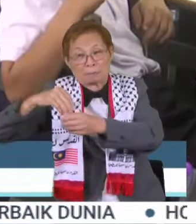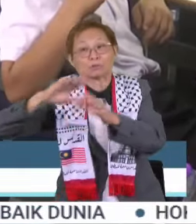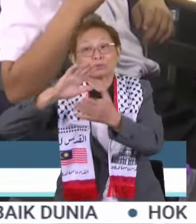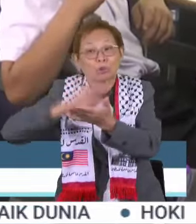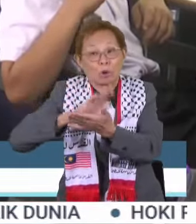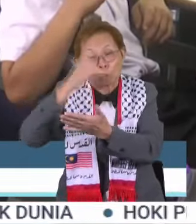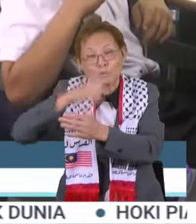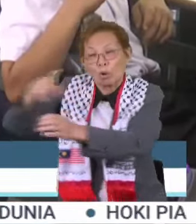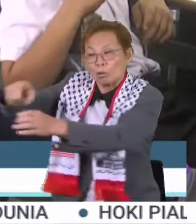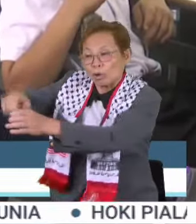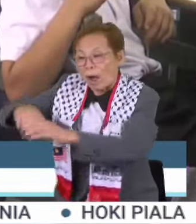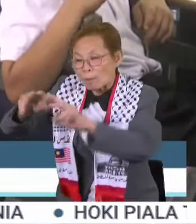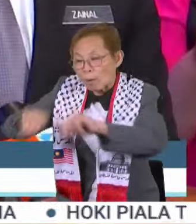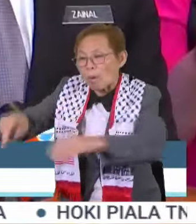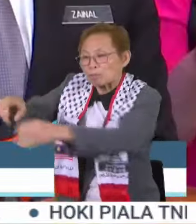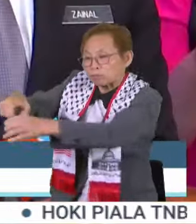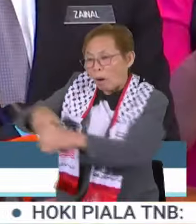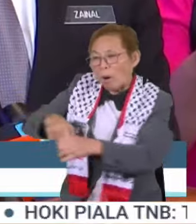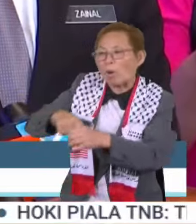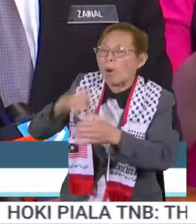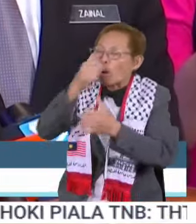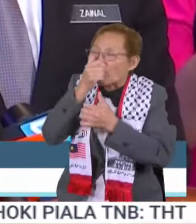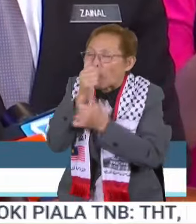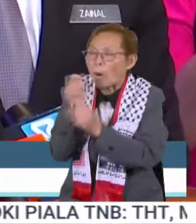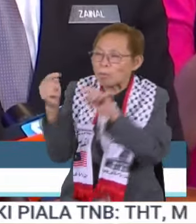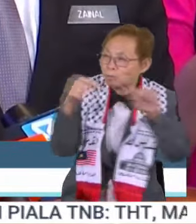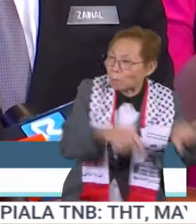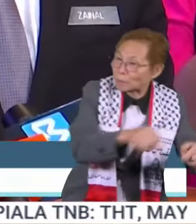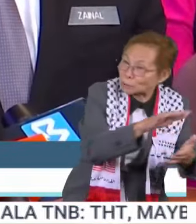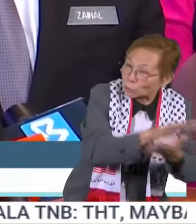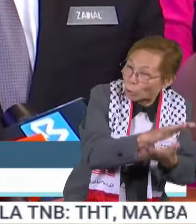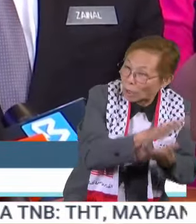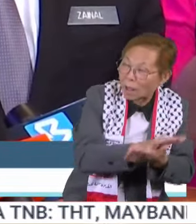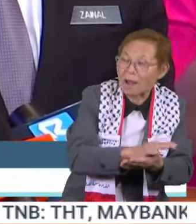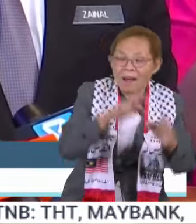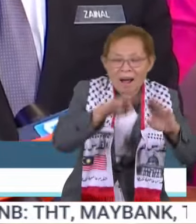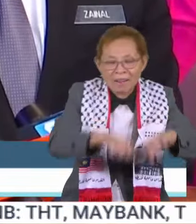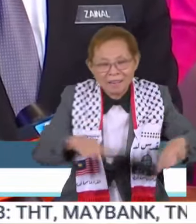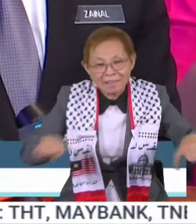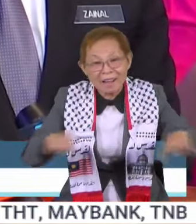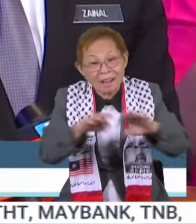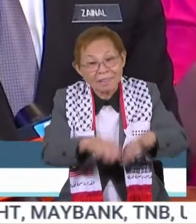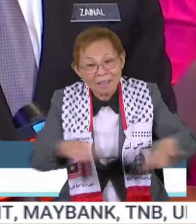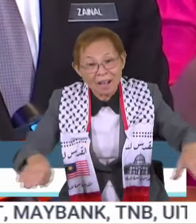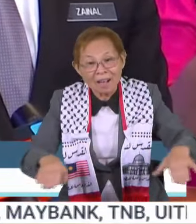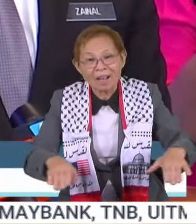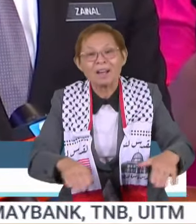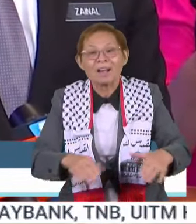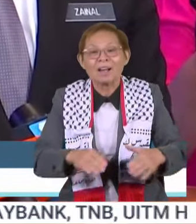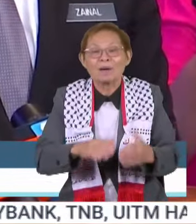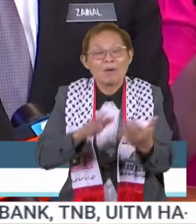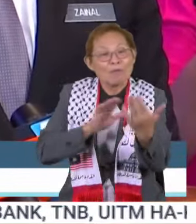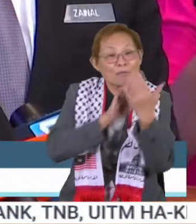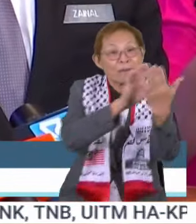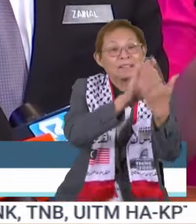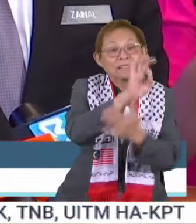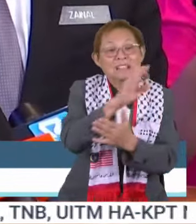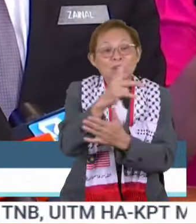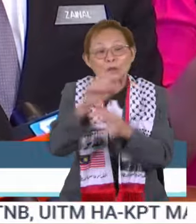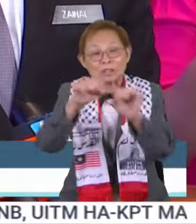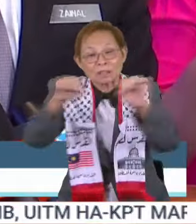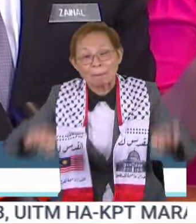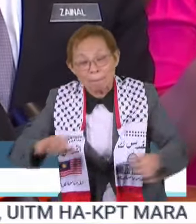minat anak-anak kita hadir ke sekolah, supaya mereka dapat melalui ekosistem pembelajaran, supaya selepas